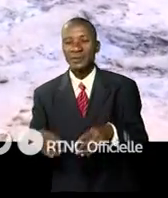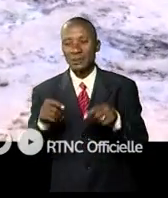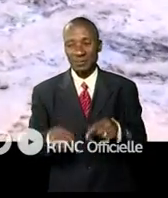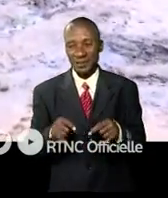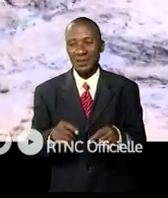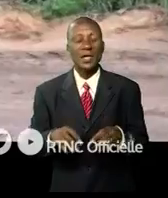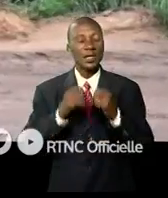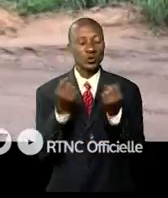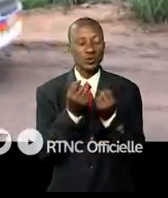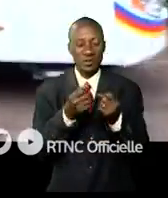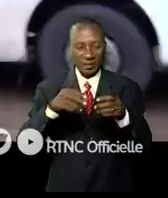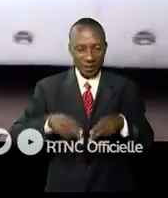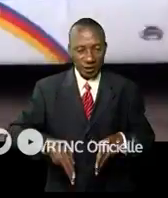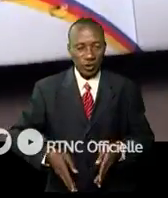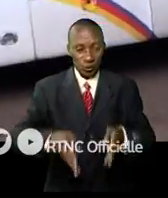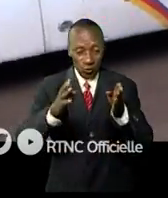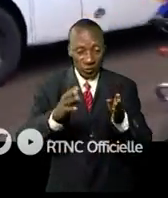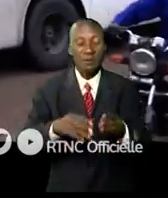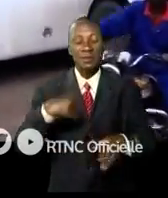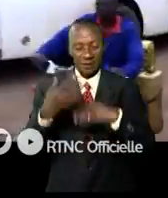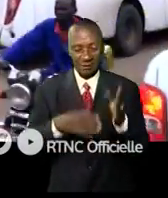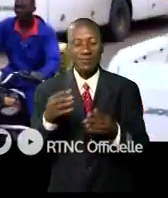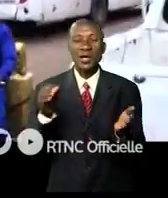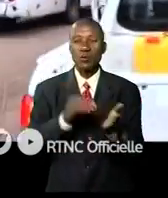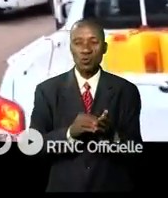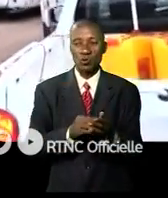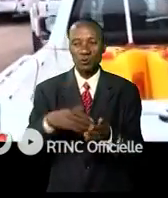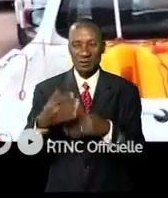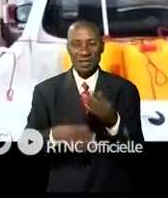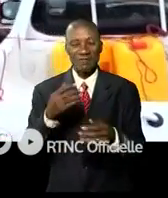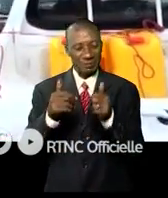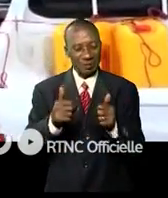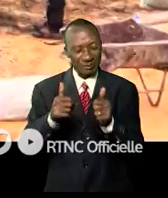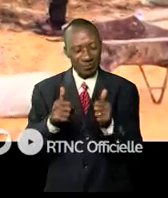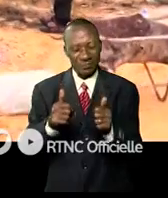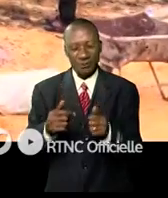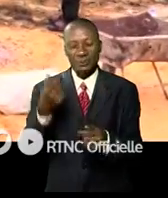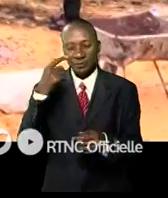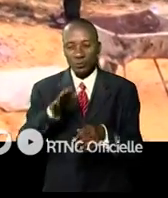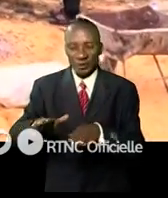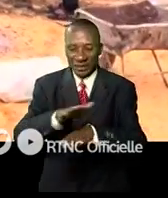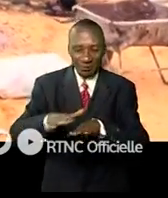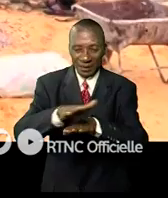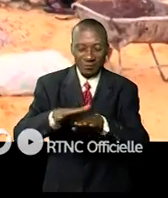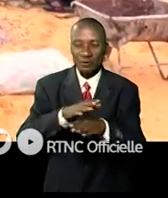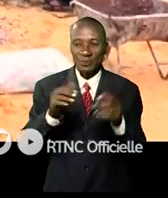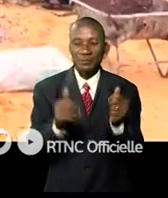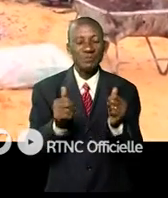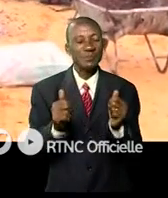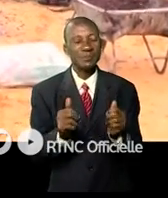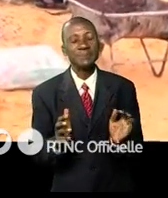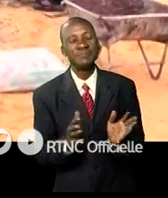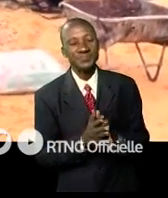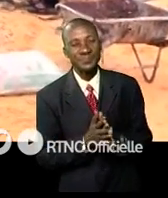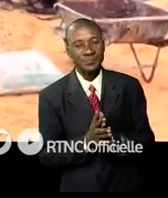pluie. Du coup, la chaussée respire. Les véhicules peuvent rouler sans difficulté. Nous sommes ici dans le cadre de l'inspection routière